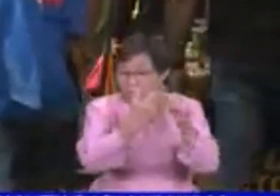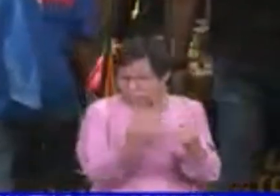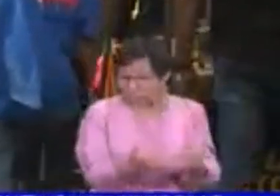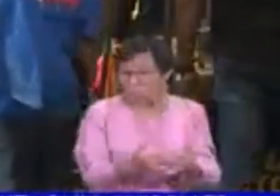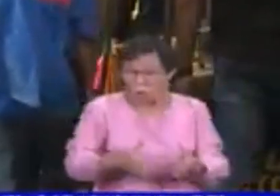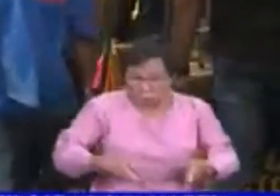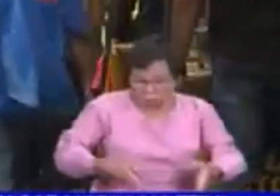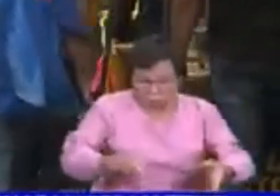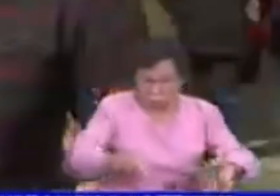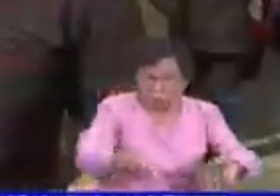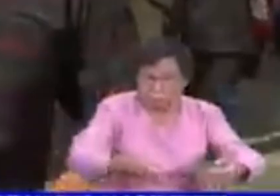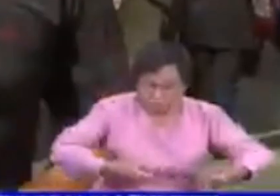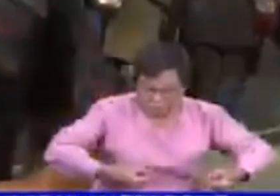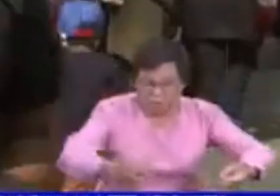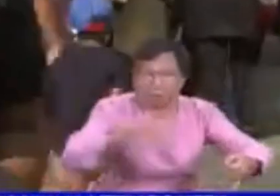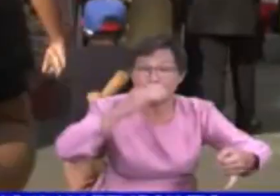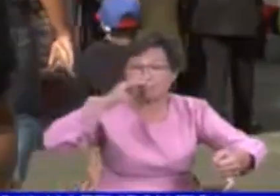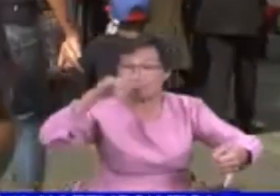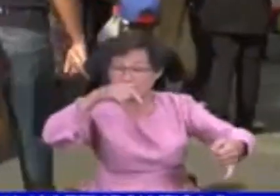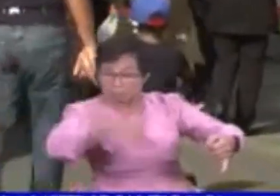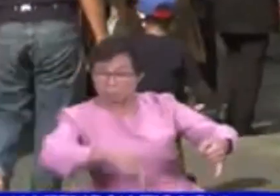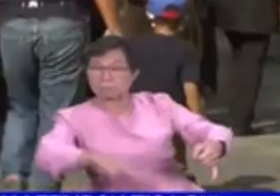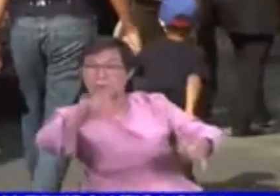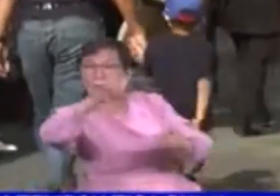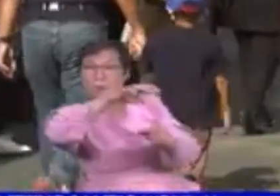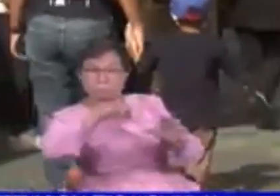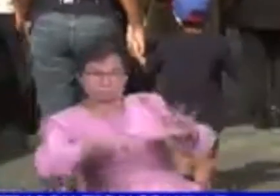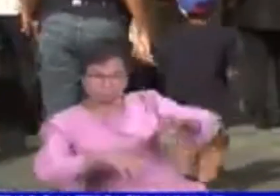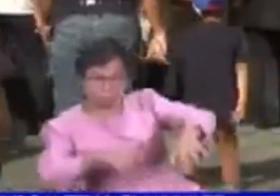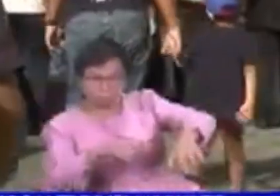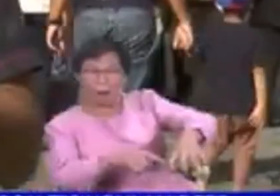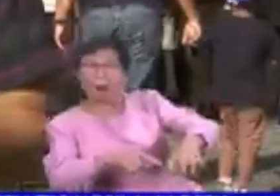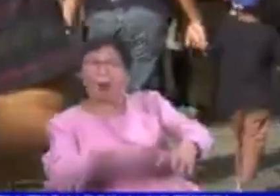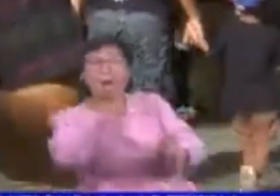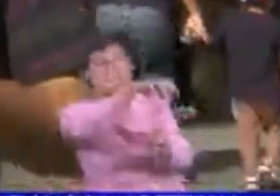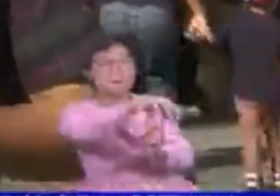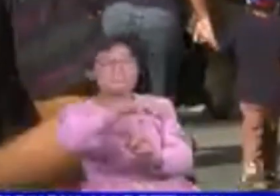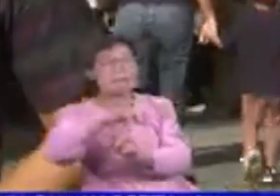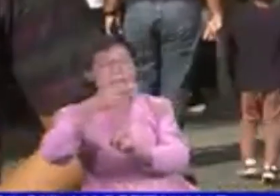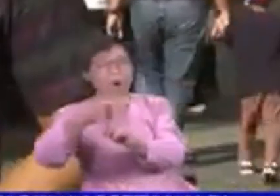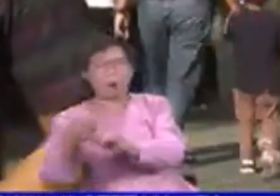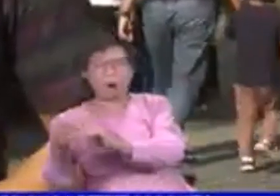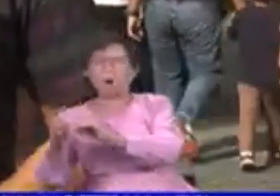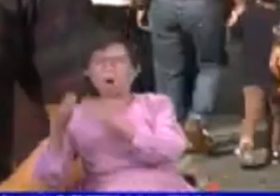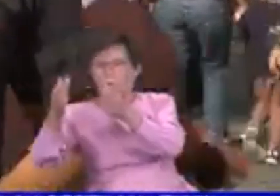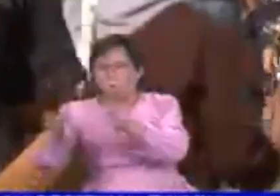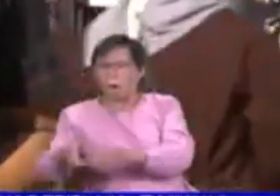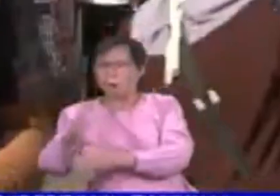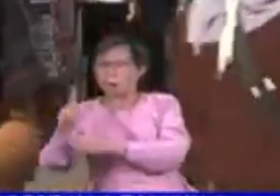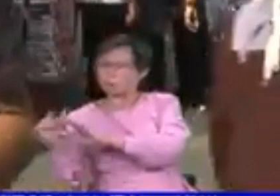di Lorong Tuanku Abdul Rahman ini antara salah satu lokasi Bazar Ramadan yang sentiasa menjadi tumpuan warga